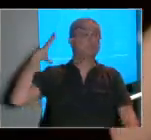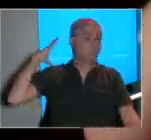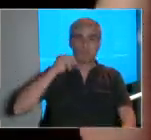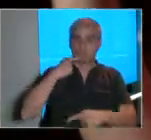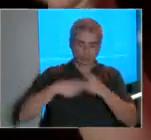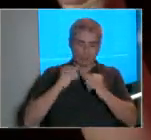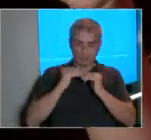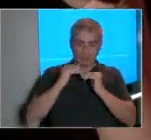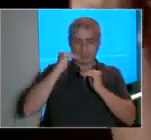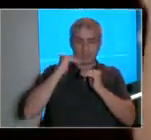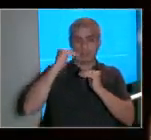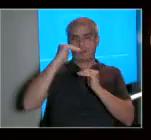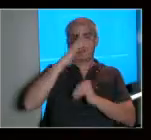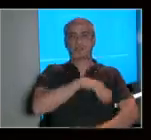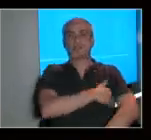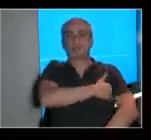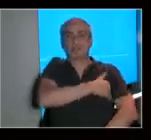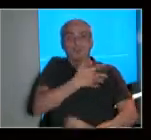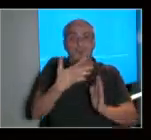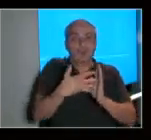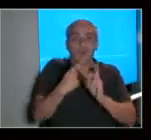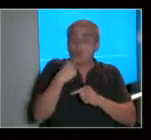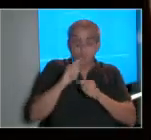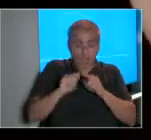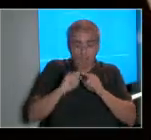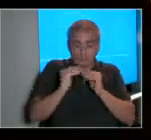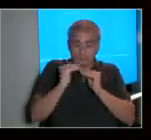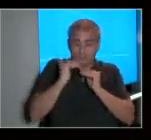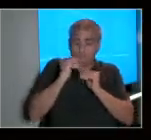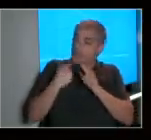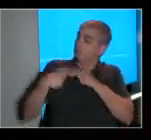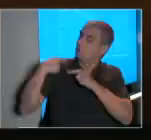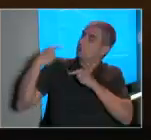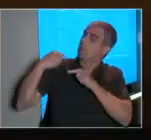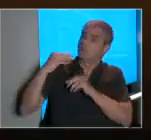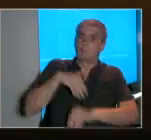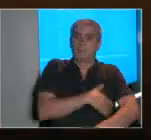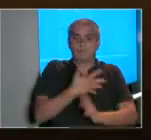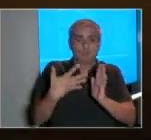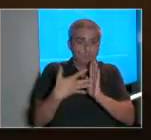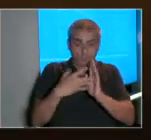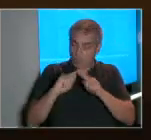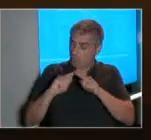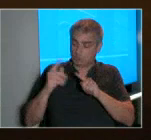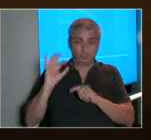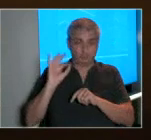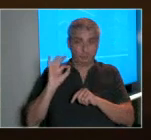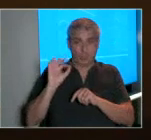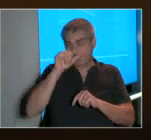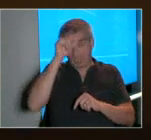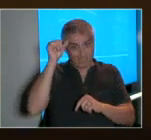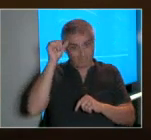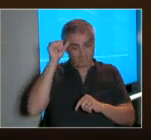כל שנה עלתה על קודמתה בטמפרטורות שנמדדו. כל חודש עולה על קודמו בטמפרטורות שנמדדו בחודשים של